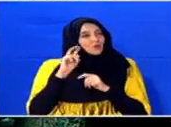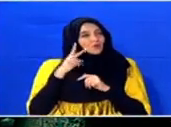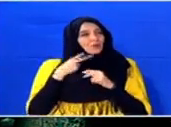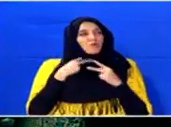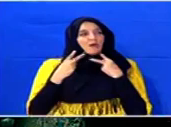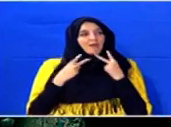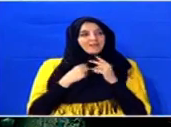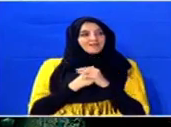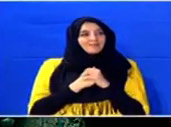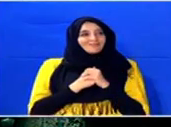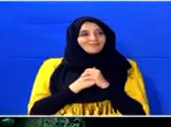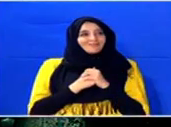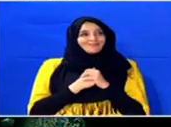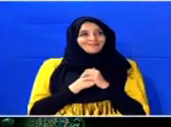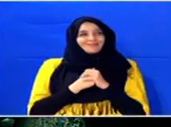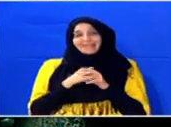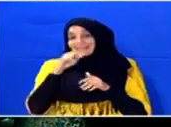الو السلام عليكم